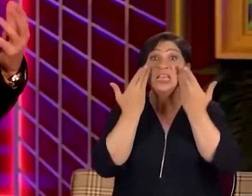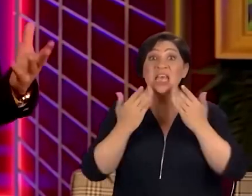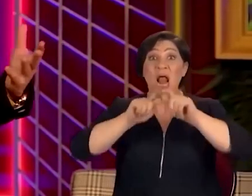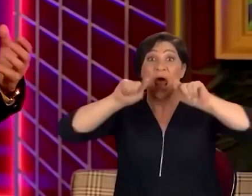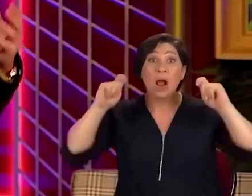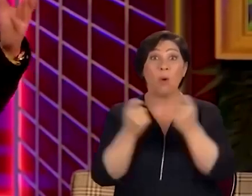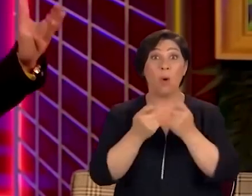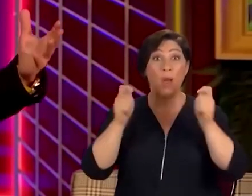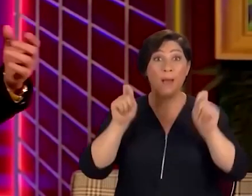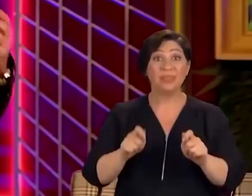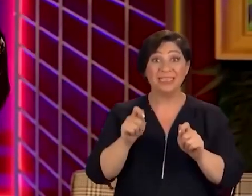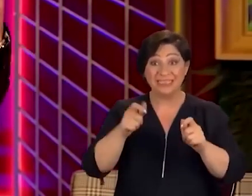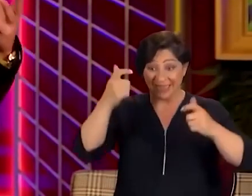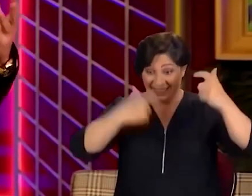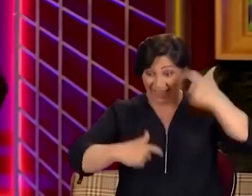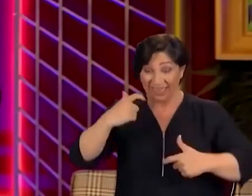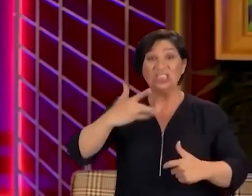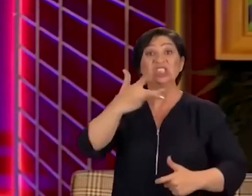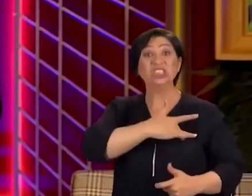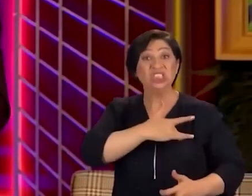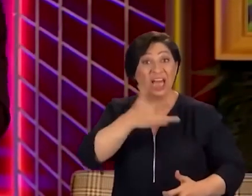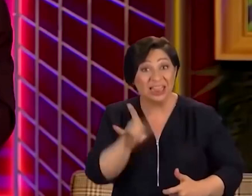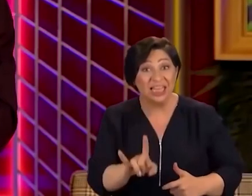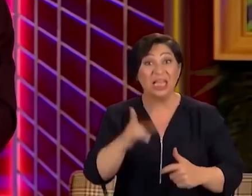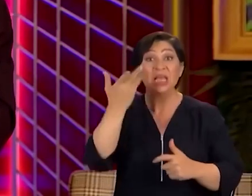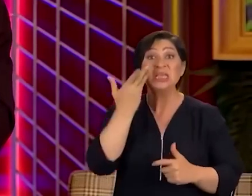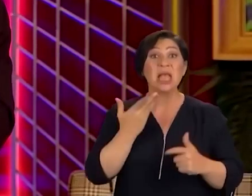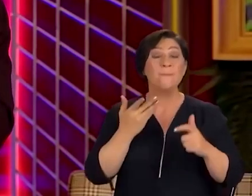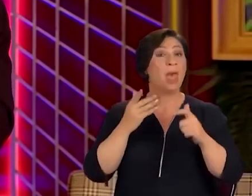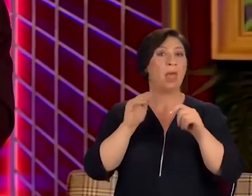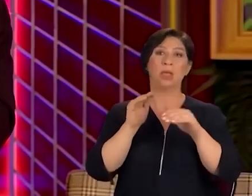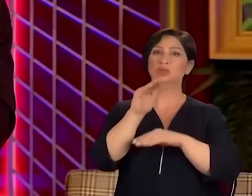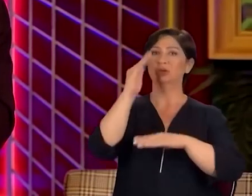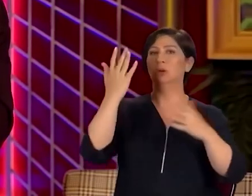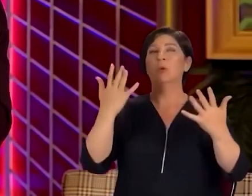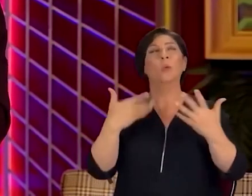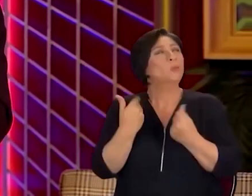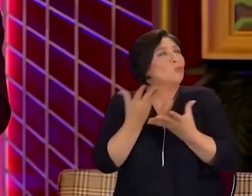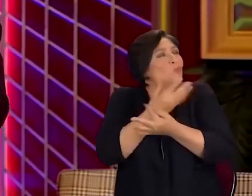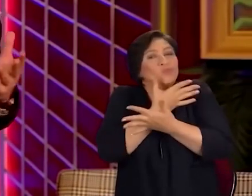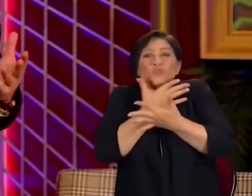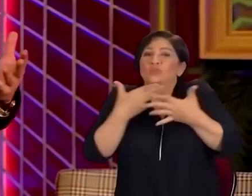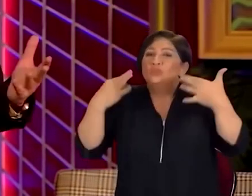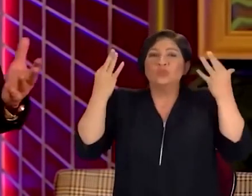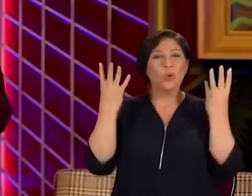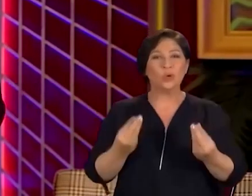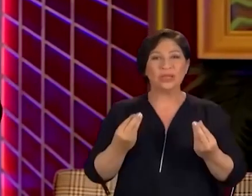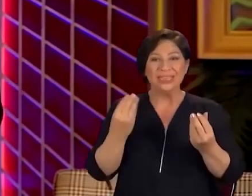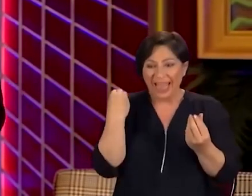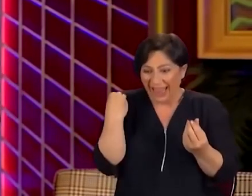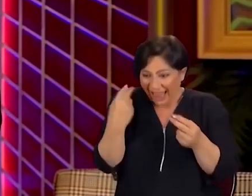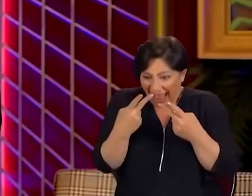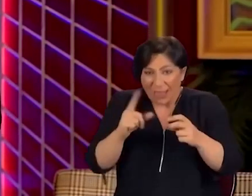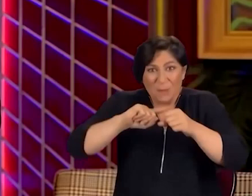izlenme yaşadık. Tekil ve canlı izlenme yaşadık ki bu bizi çok mutlu etti. Daha açılalı